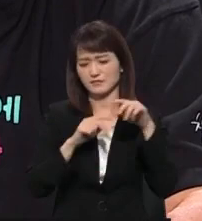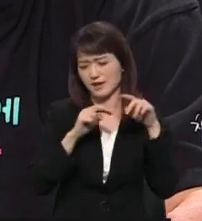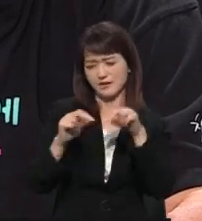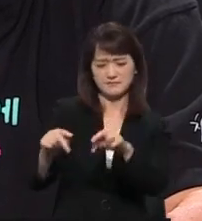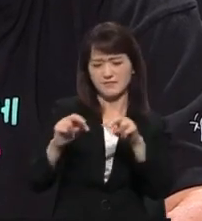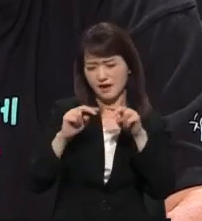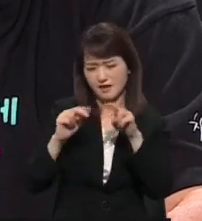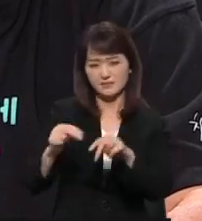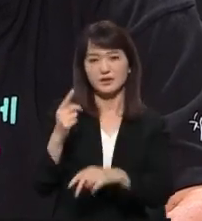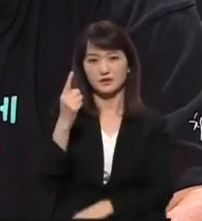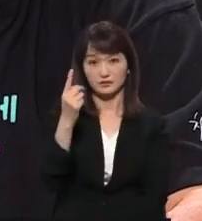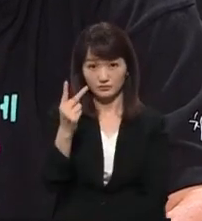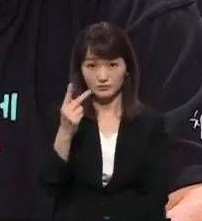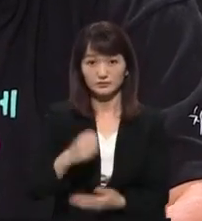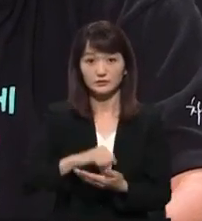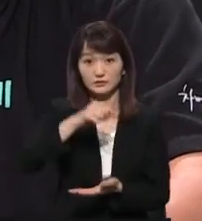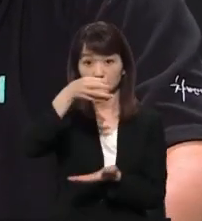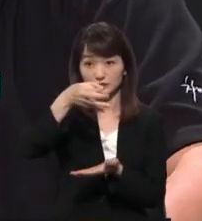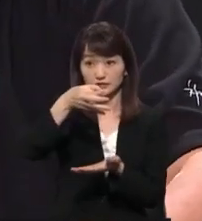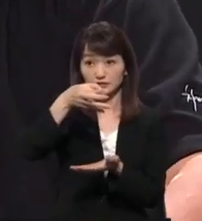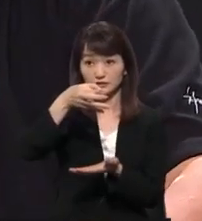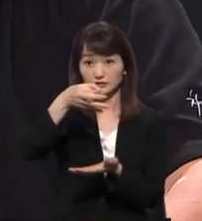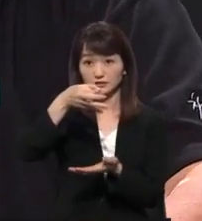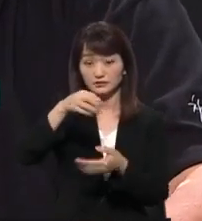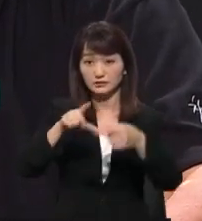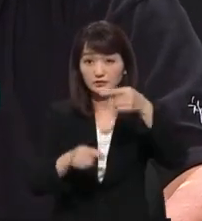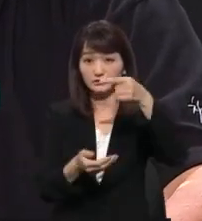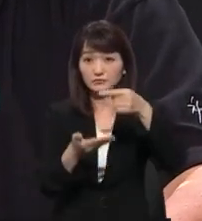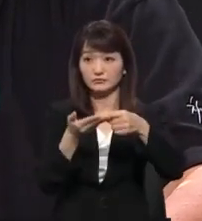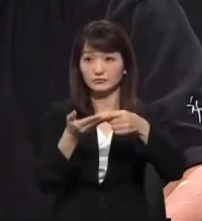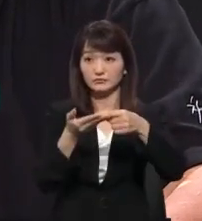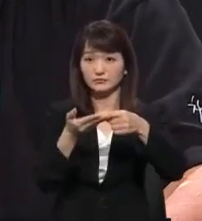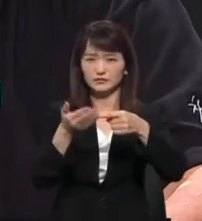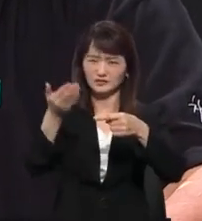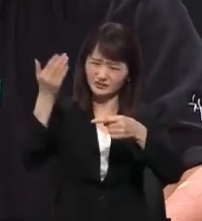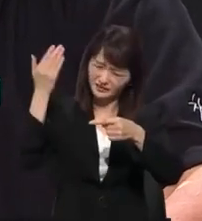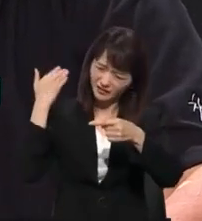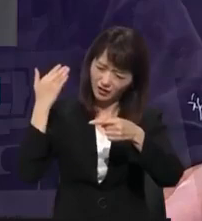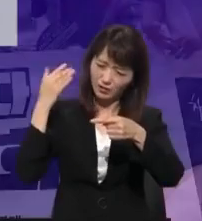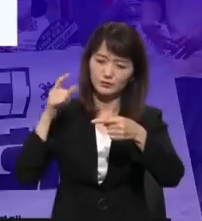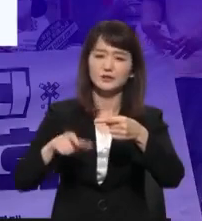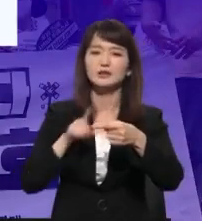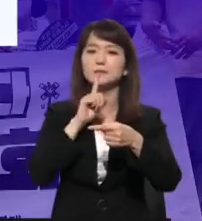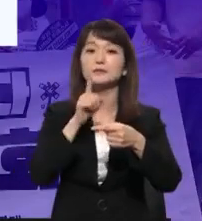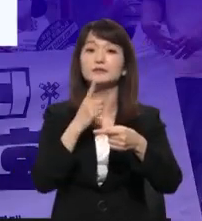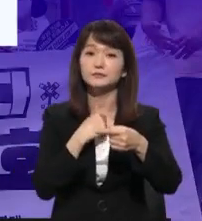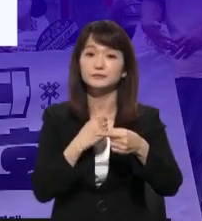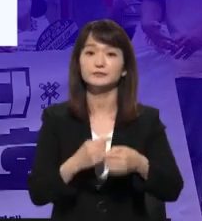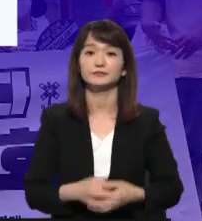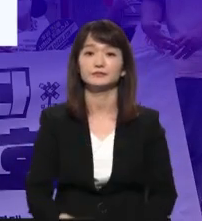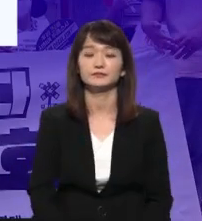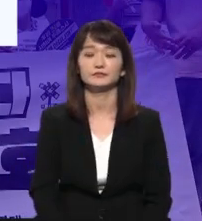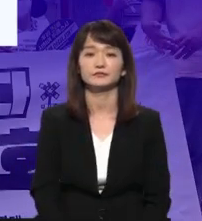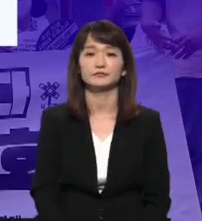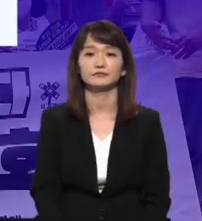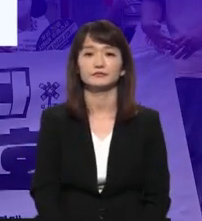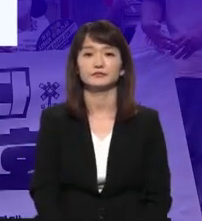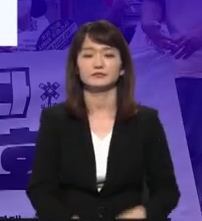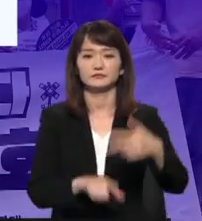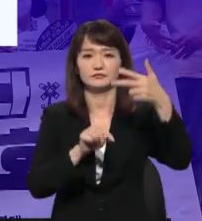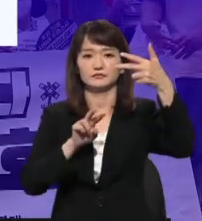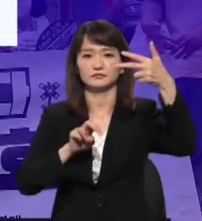그리고 사실 예산 문제를 5초부터 훨씬 전부터 많이 강조를 했었잖아요 지난 7월